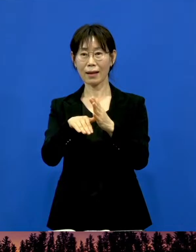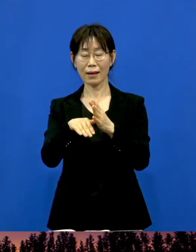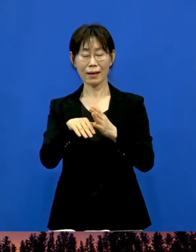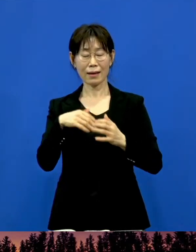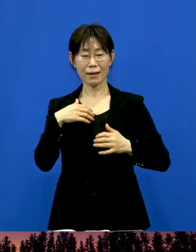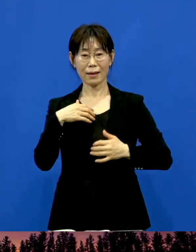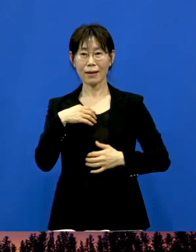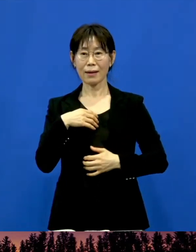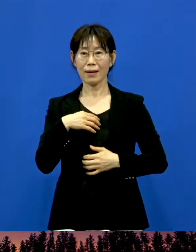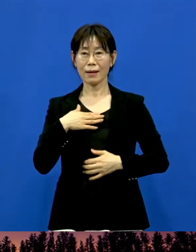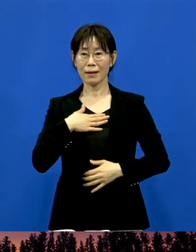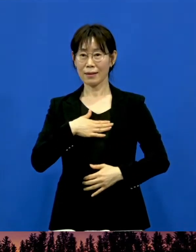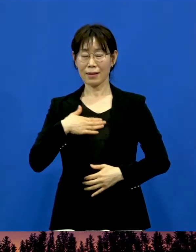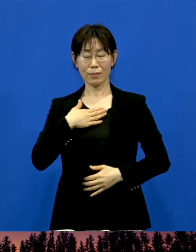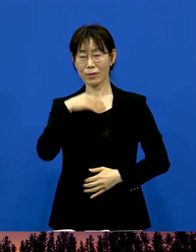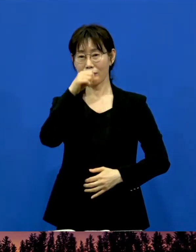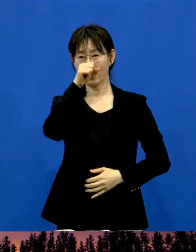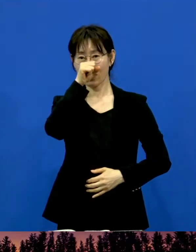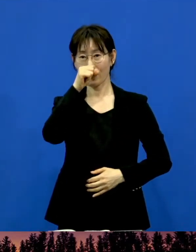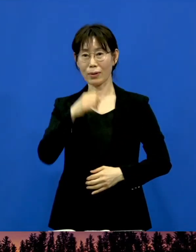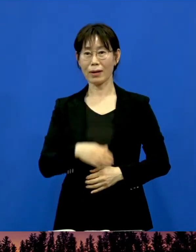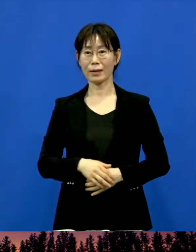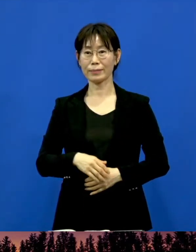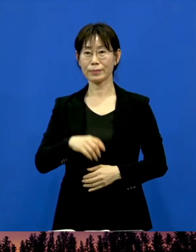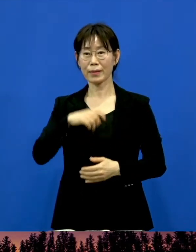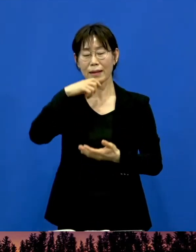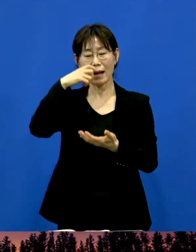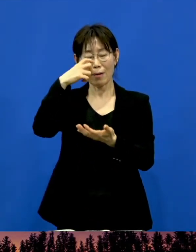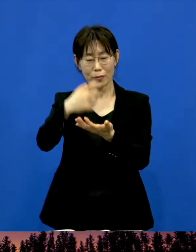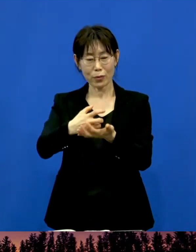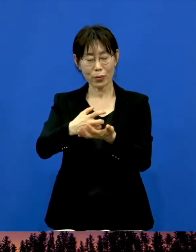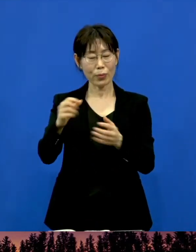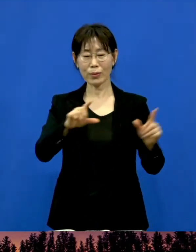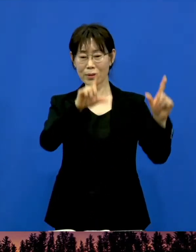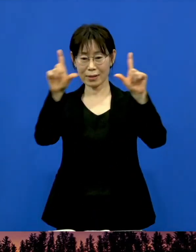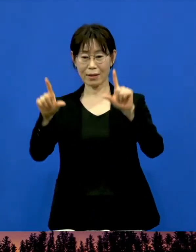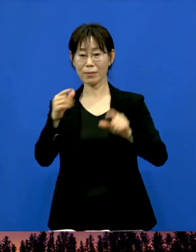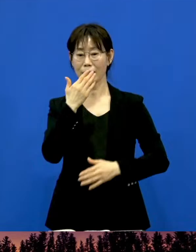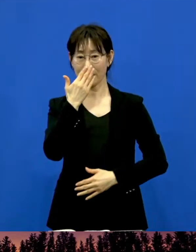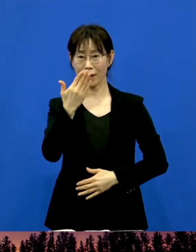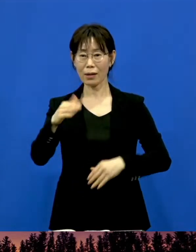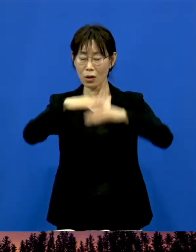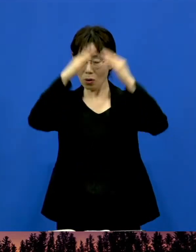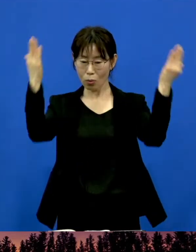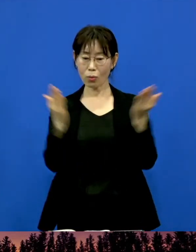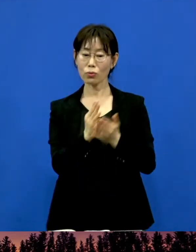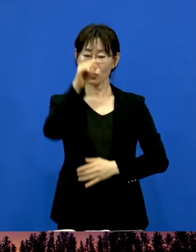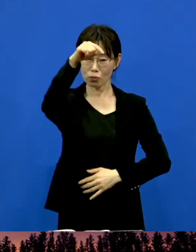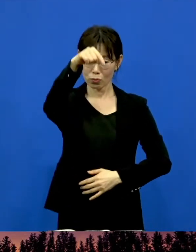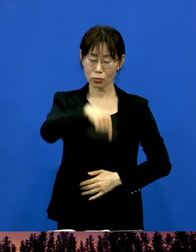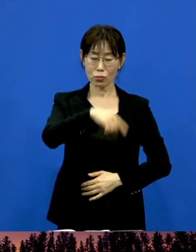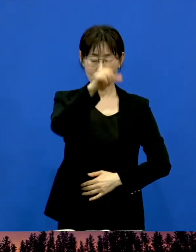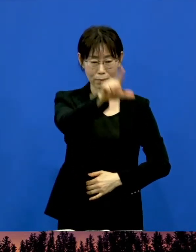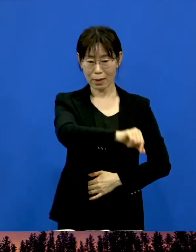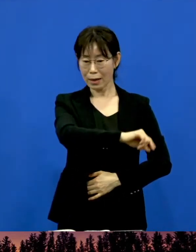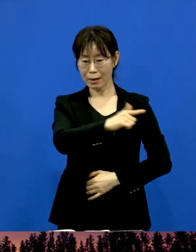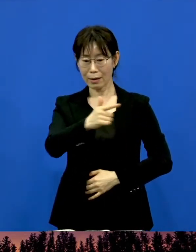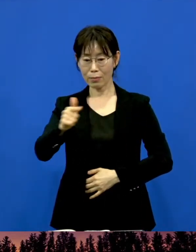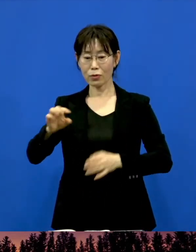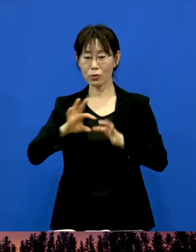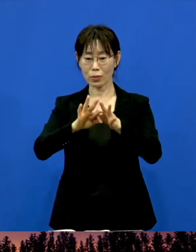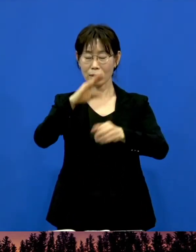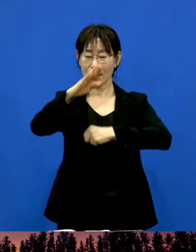보아도 하나도 감동이 일어나지 않는 그 죽어버린 감성이 다시 살아날 때 온 우주 만물을 통하여 그 하나님을 노래하는